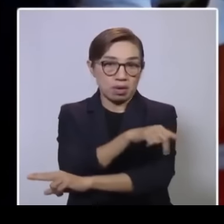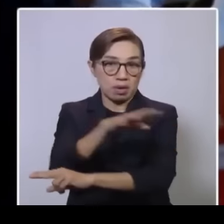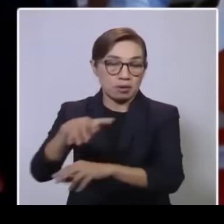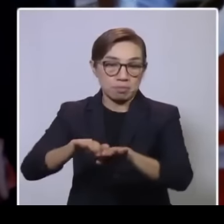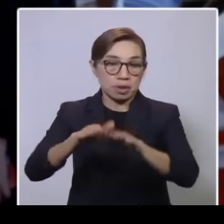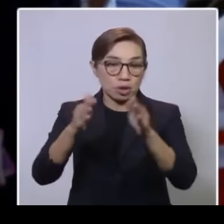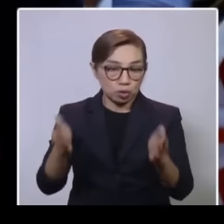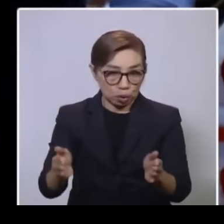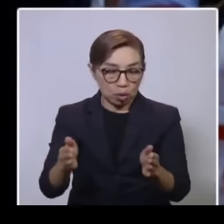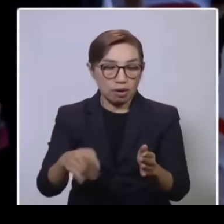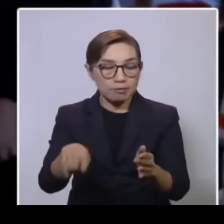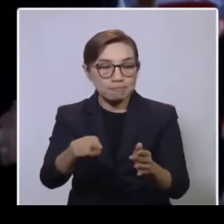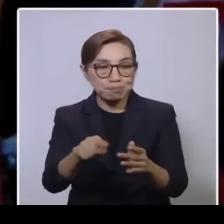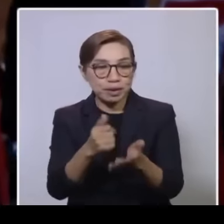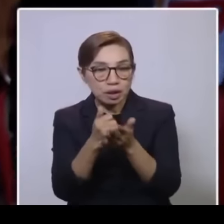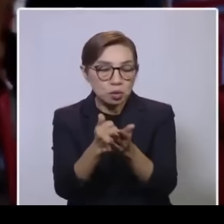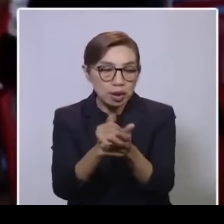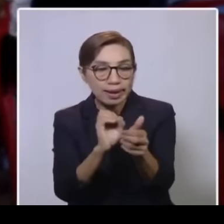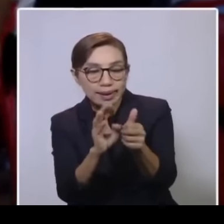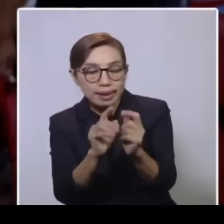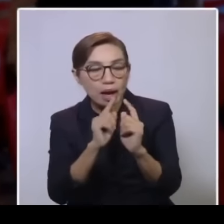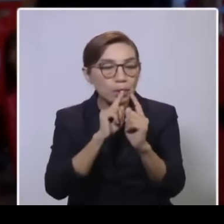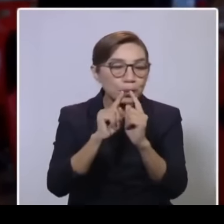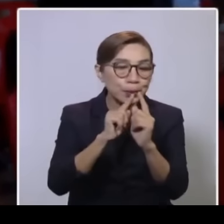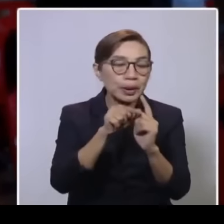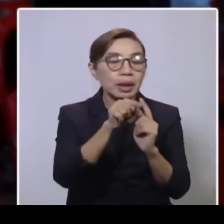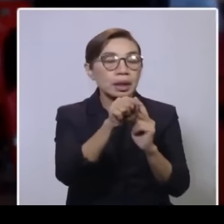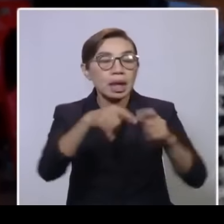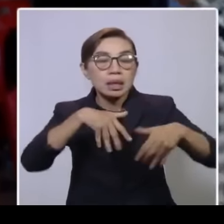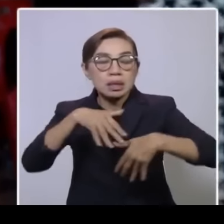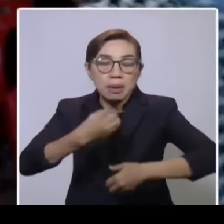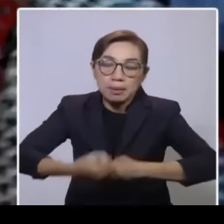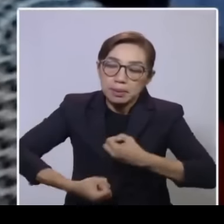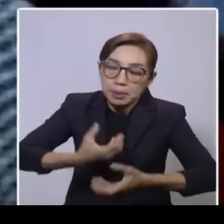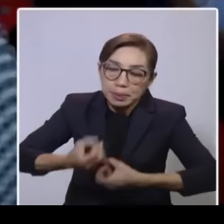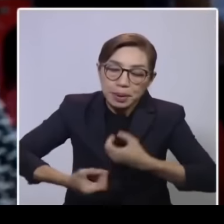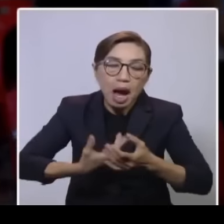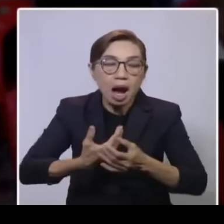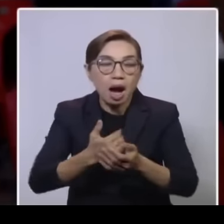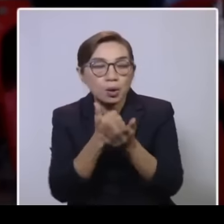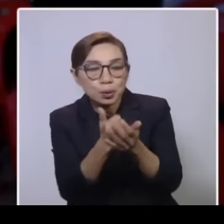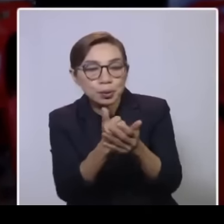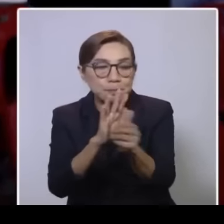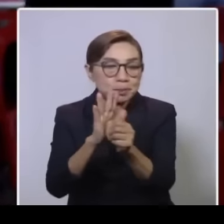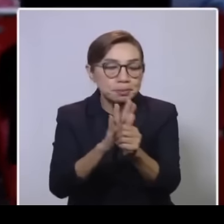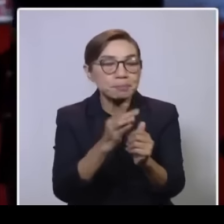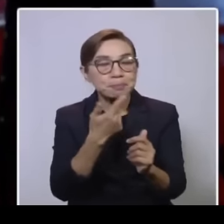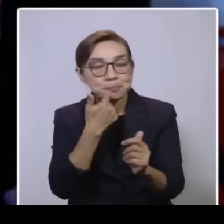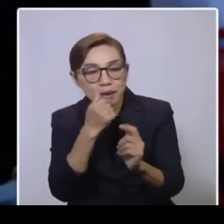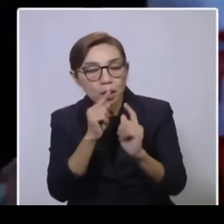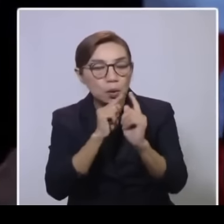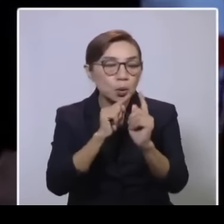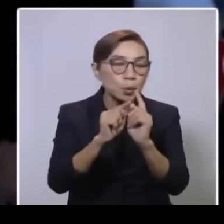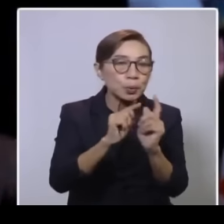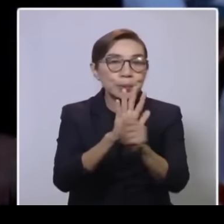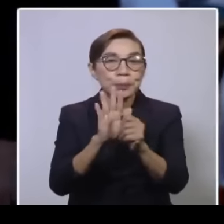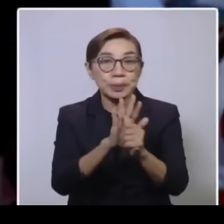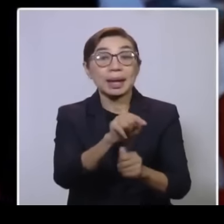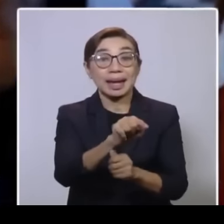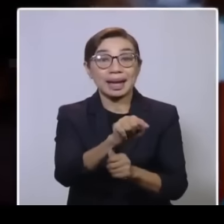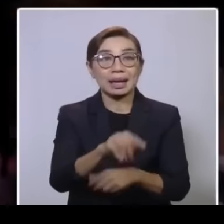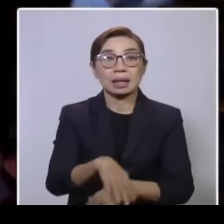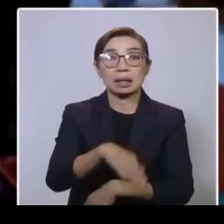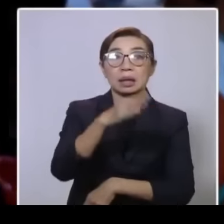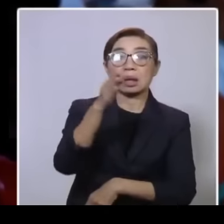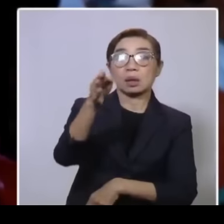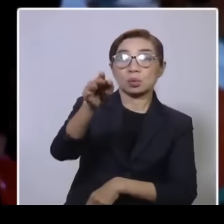าตั้งโต๊ะนะคะก็จะมีให้ชาวบ้านให้มารับปรึกษาตรงนี้นะคะเพื่อเยียวยาผลของจิตใจนะคะส่วน